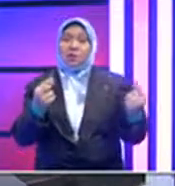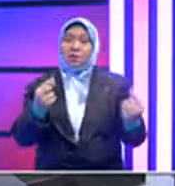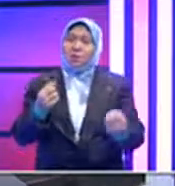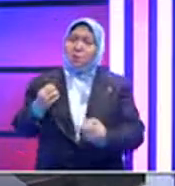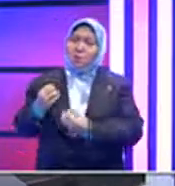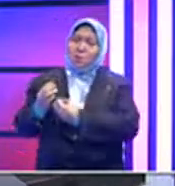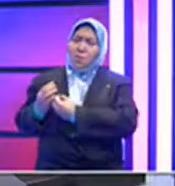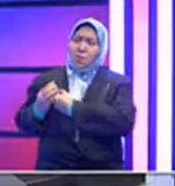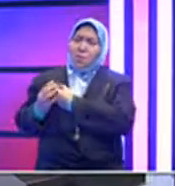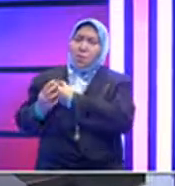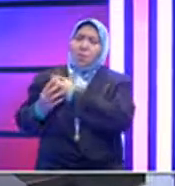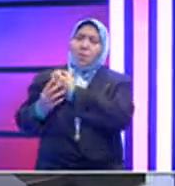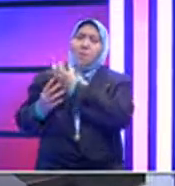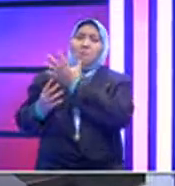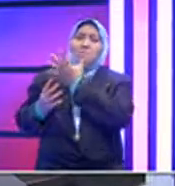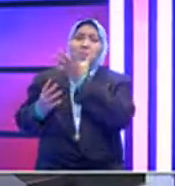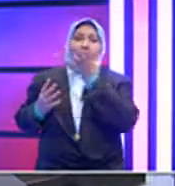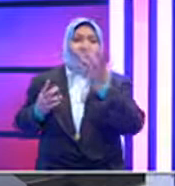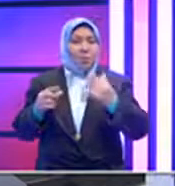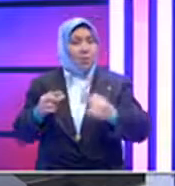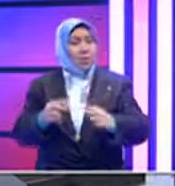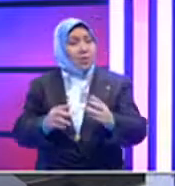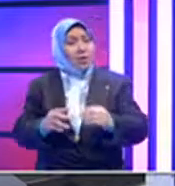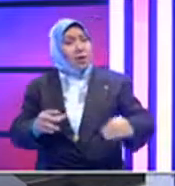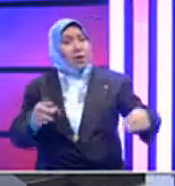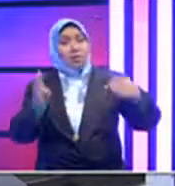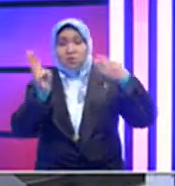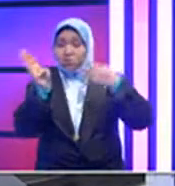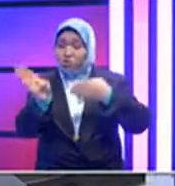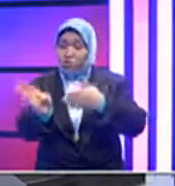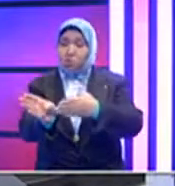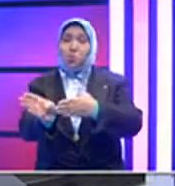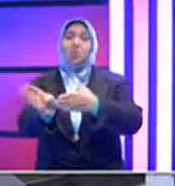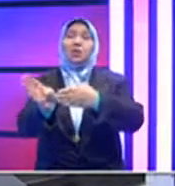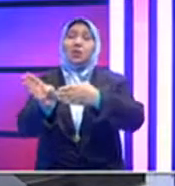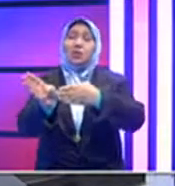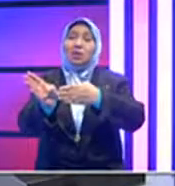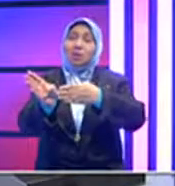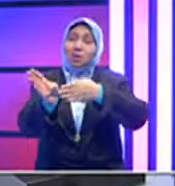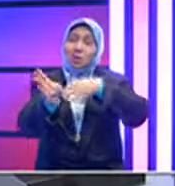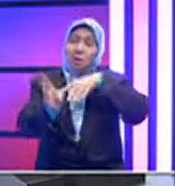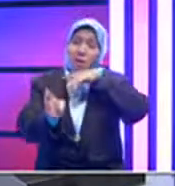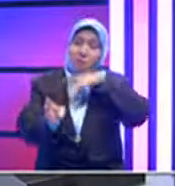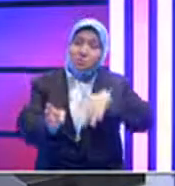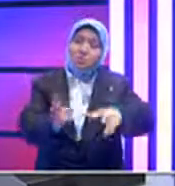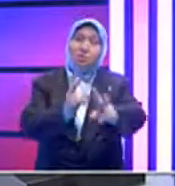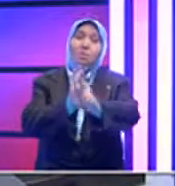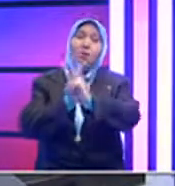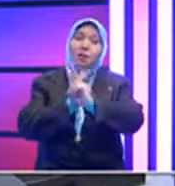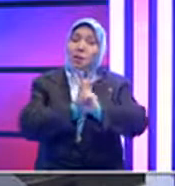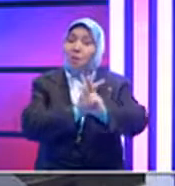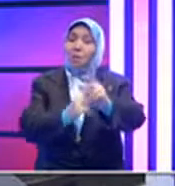Mekar dihati dan sunnahnya mengawal